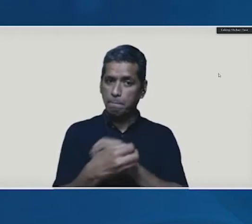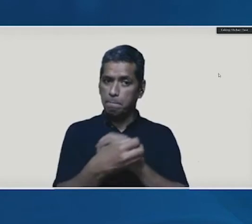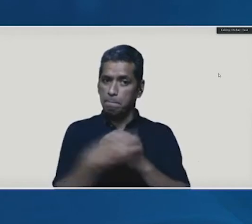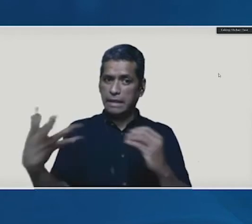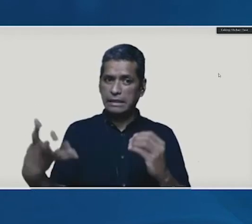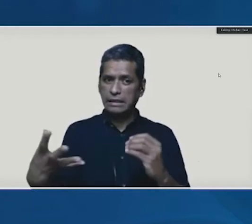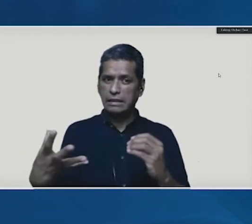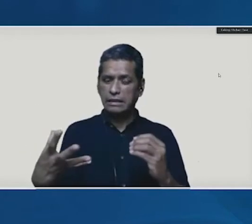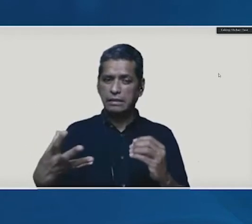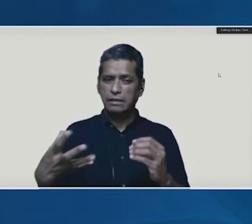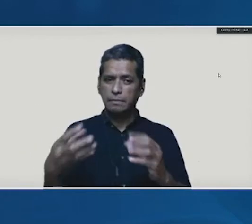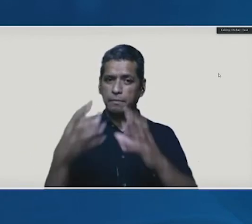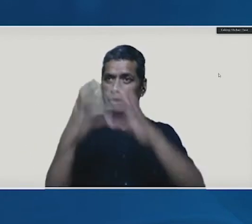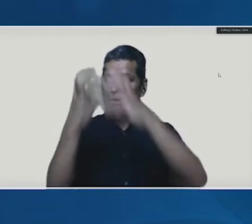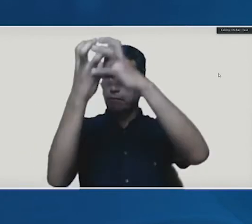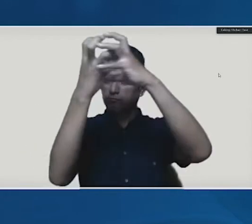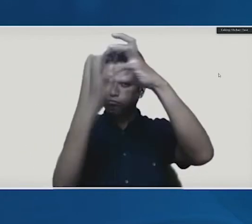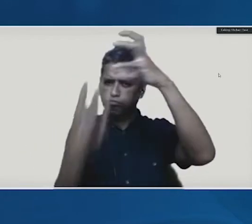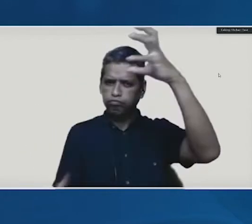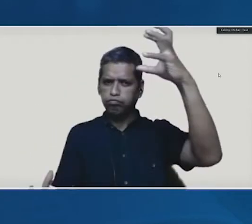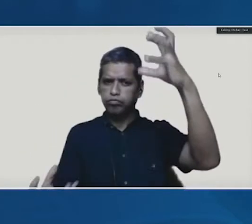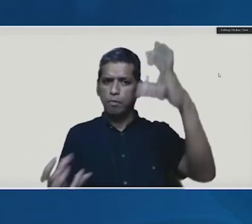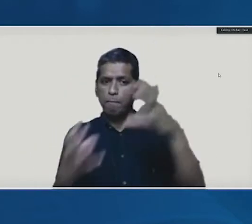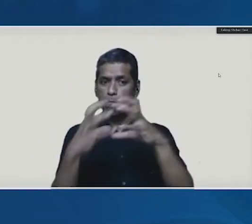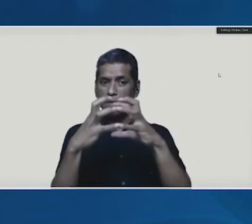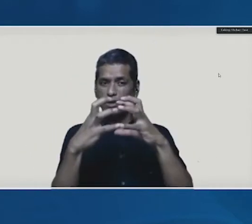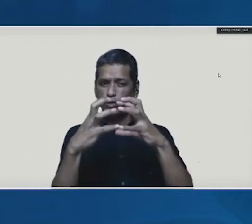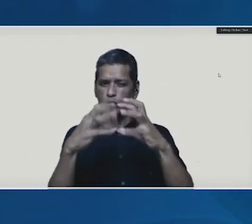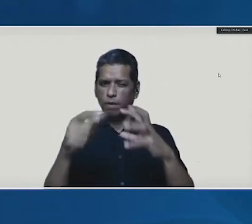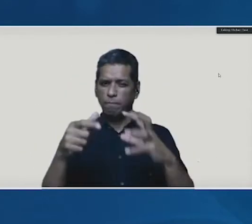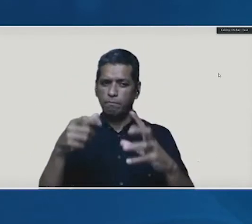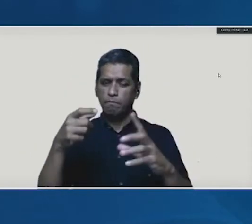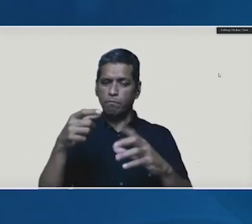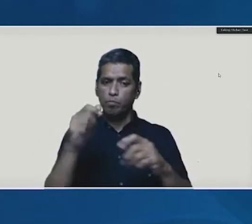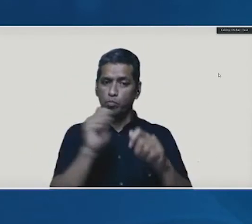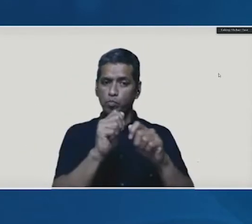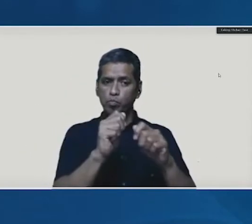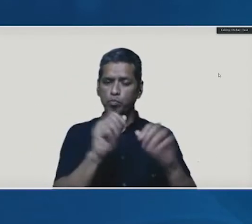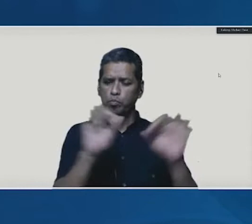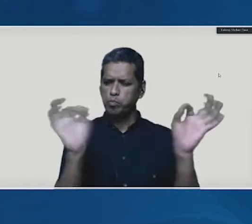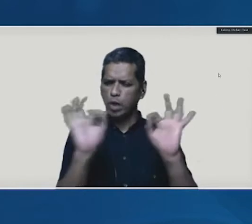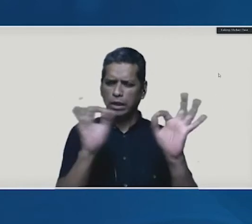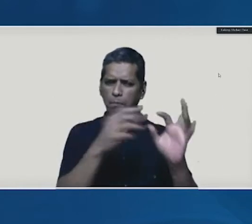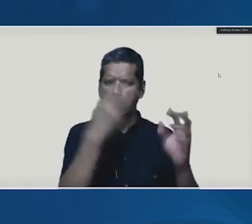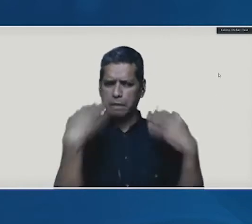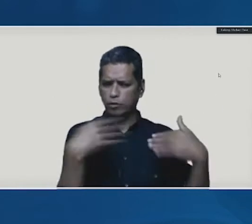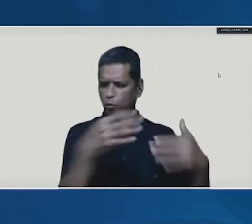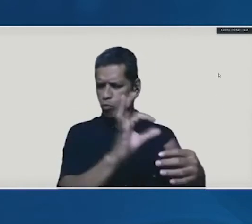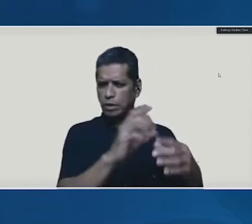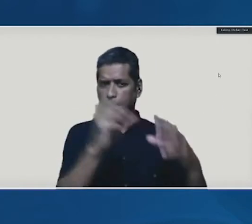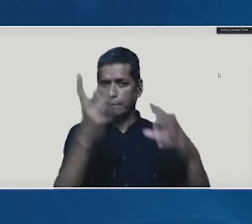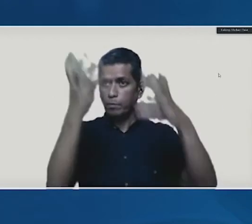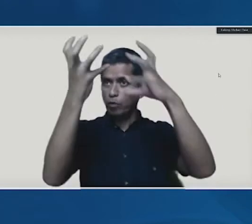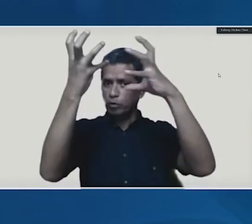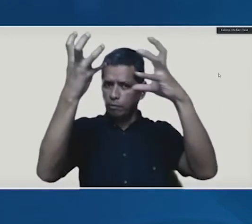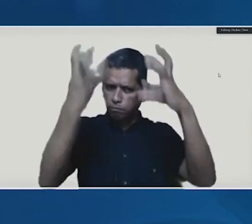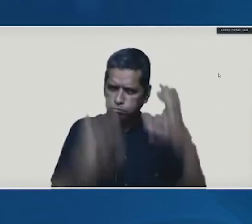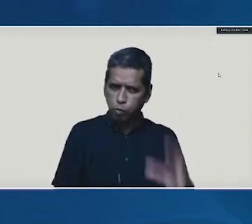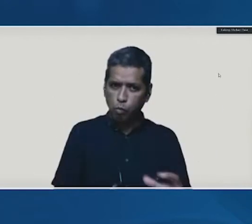tepat pada kakinya yang dari besi Hai dan tanah liat itu sehingga remuk